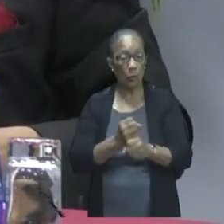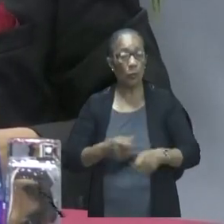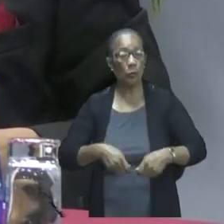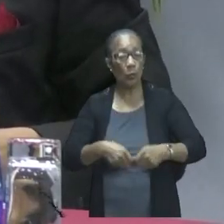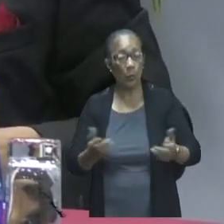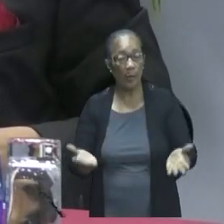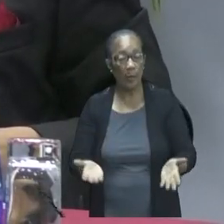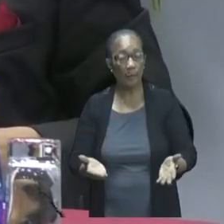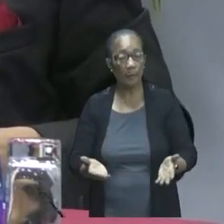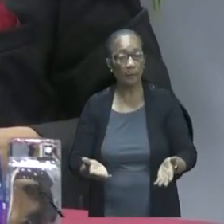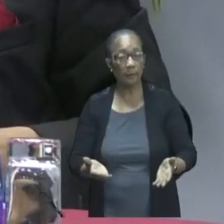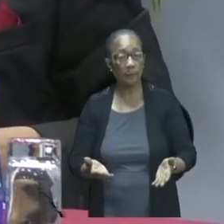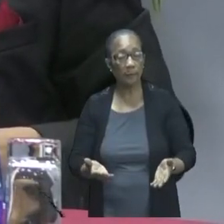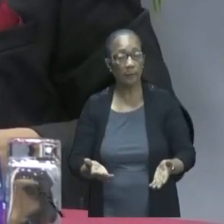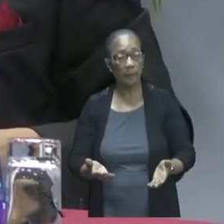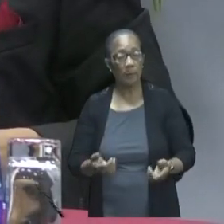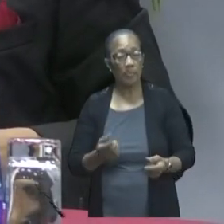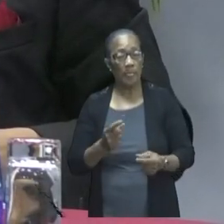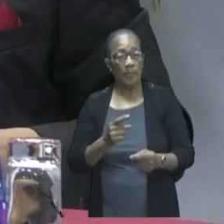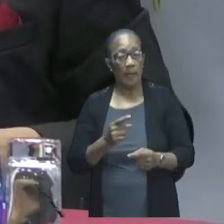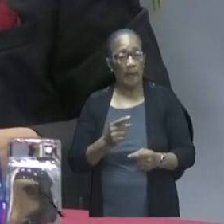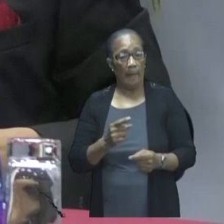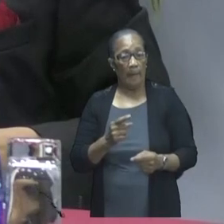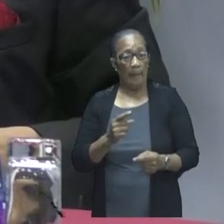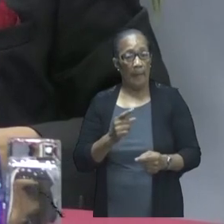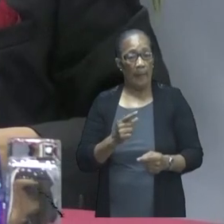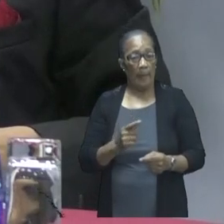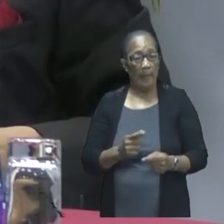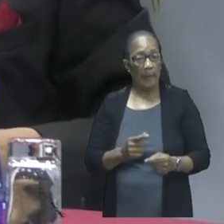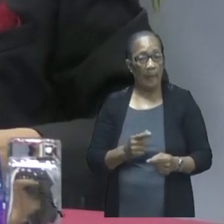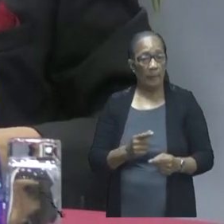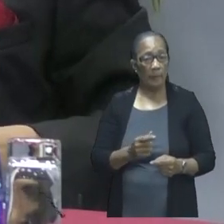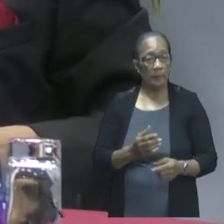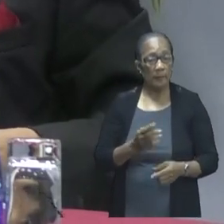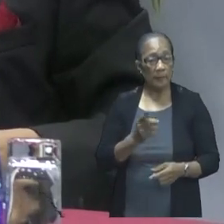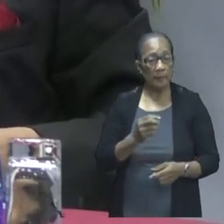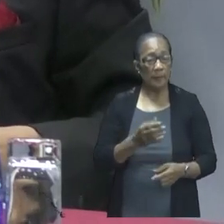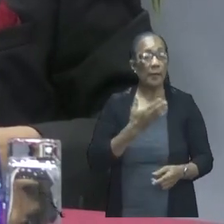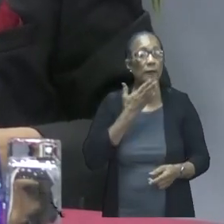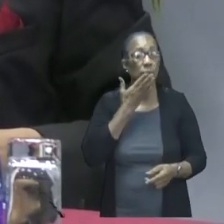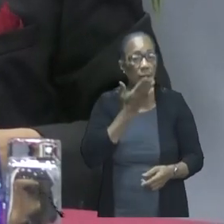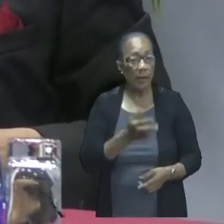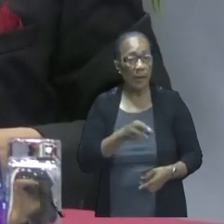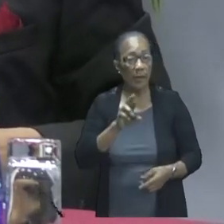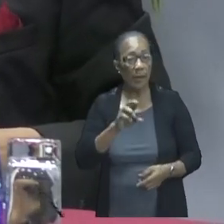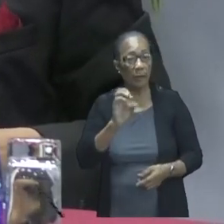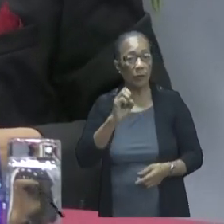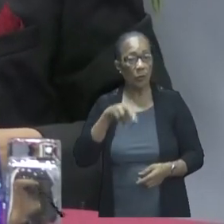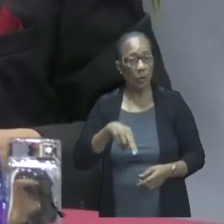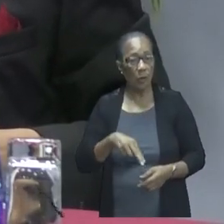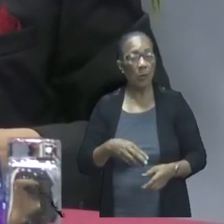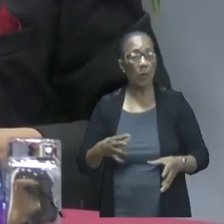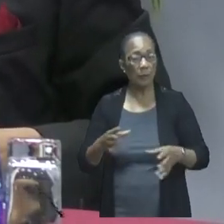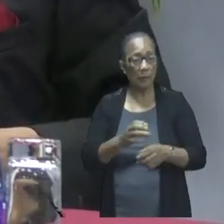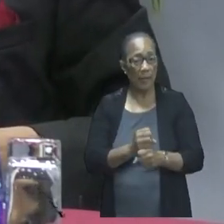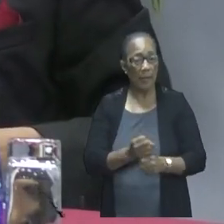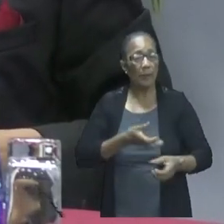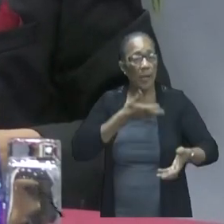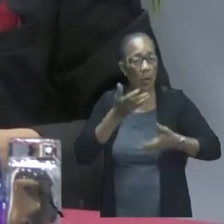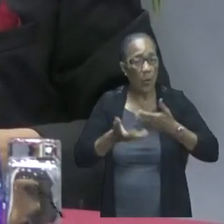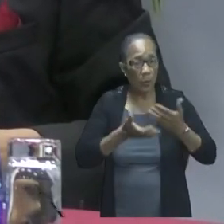we gaan mijn ram straks vragen om in te gaan op die andere ministers terras in te gaan nadat mijn ronde is